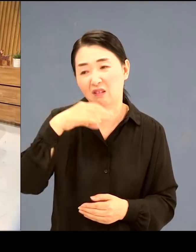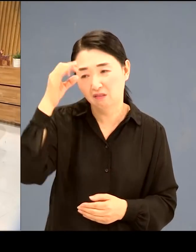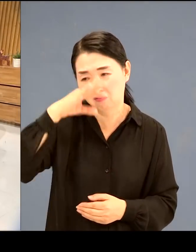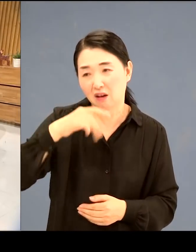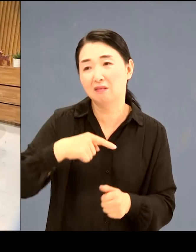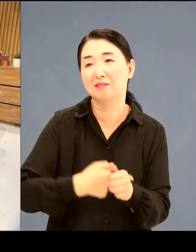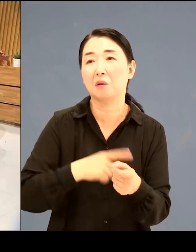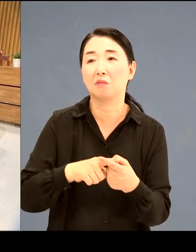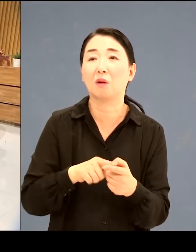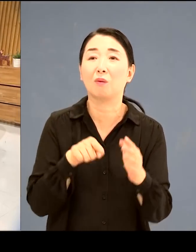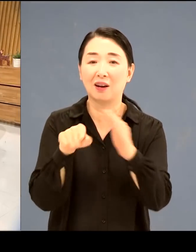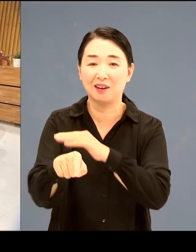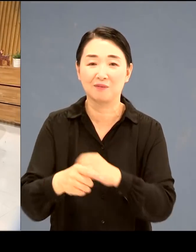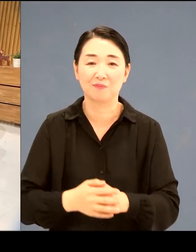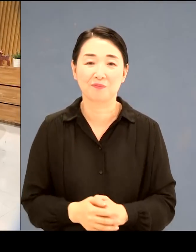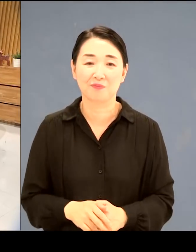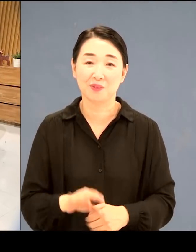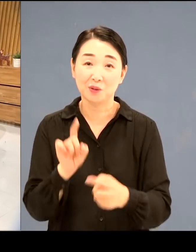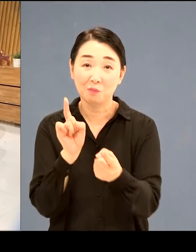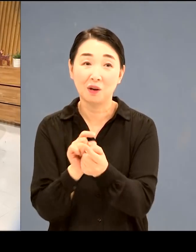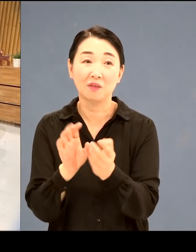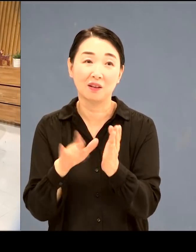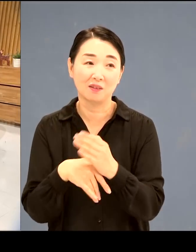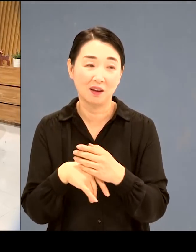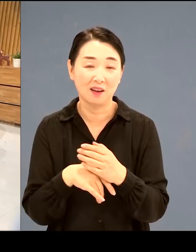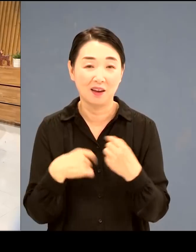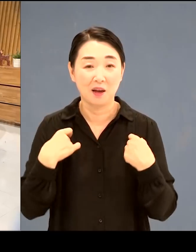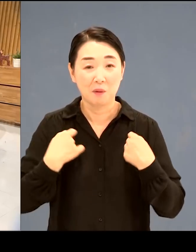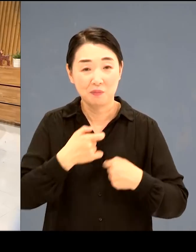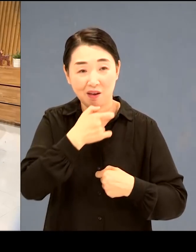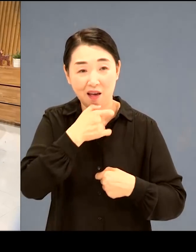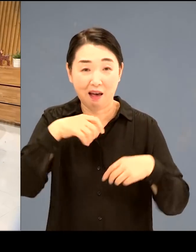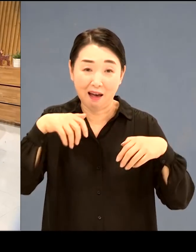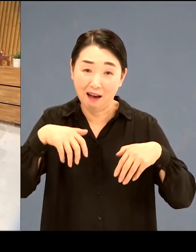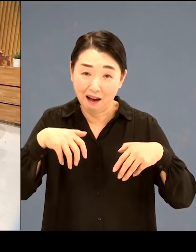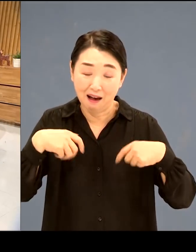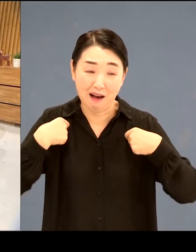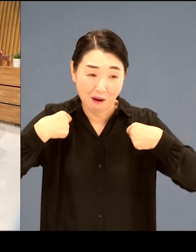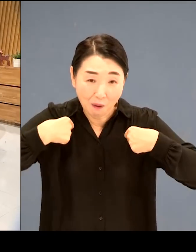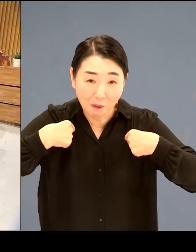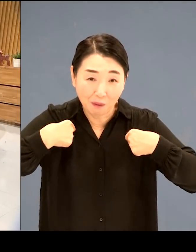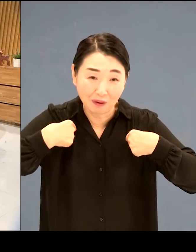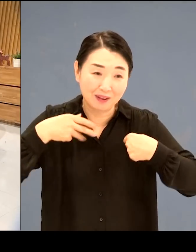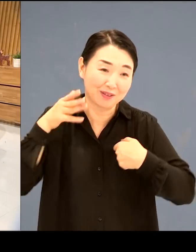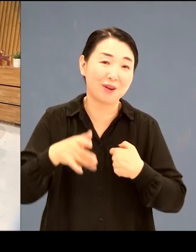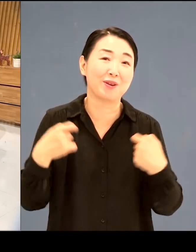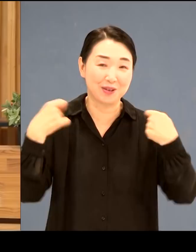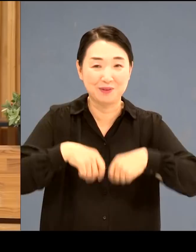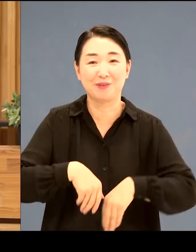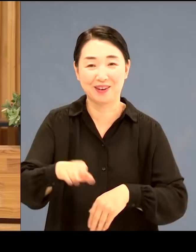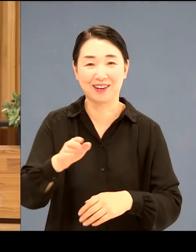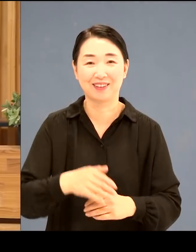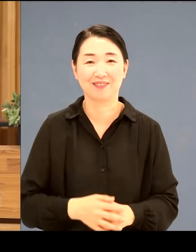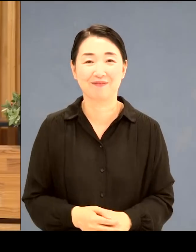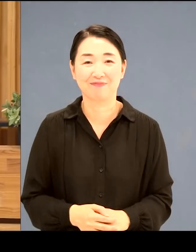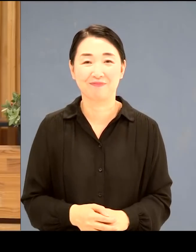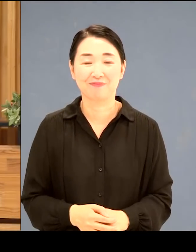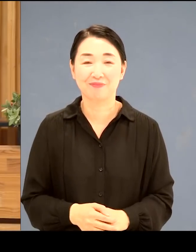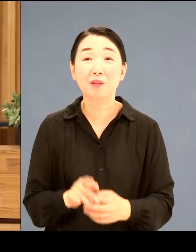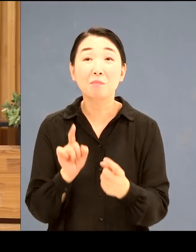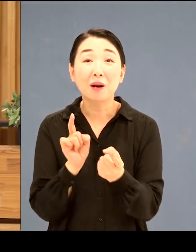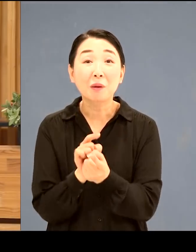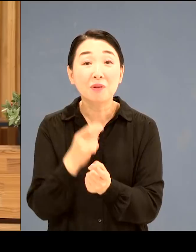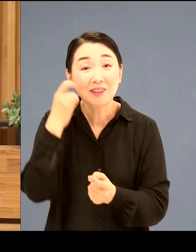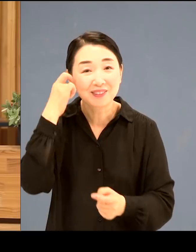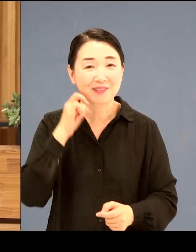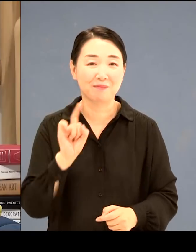네, 나갔는데. 처음 만남 자리에 그 우비를 입고 사실 안 나가거든요. 네, 예. 비옷 입고 나갔어요. 비옷 입고. 그래서 나가셨는데 만나보니까